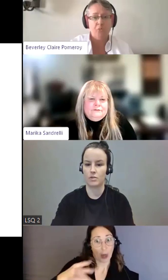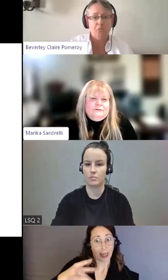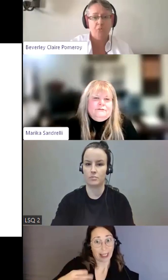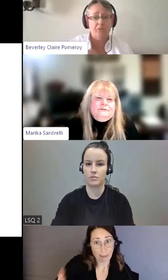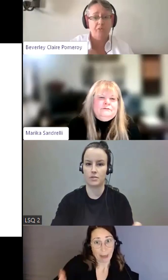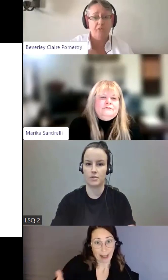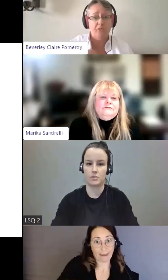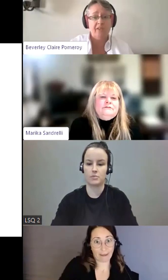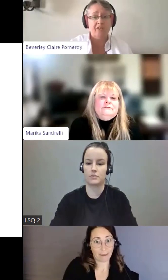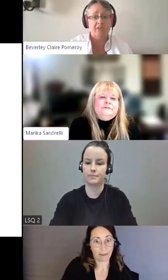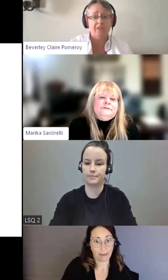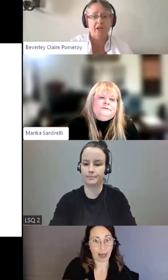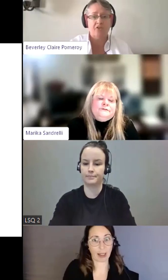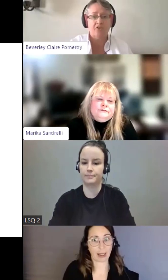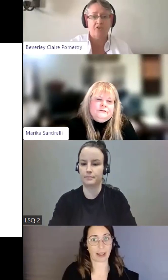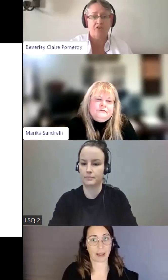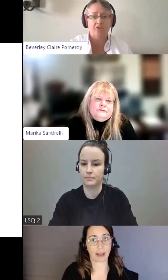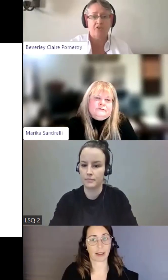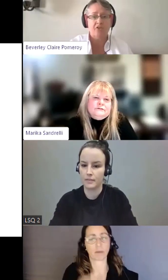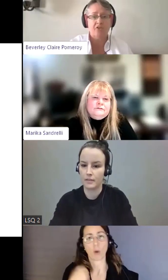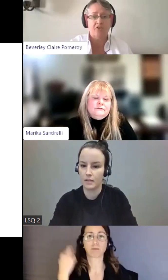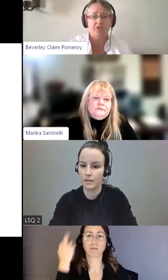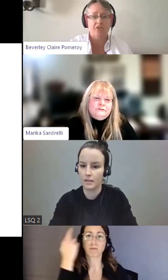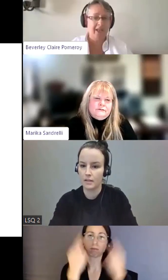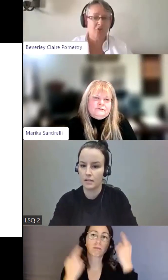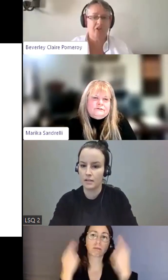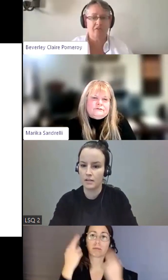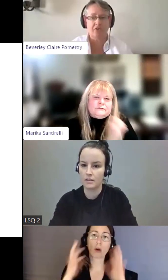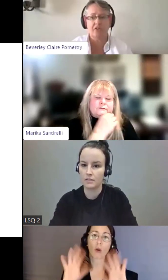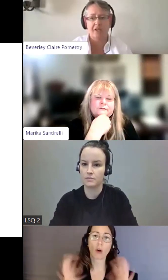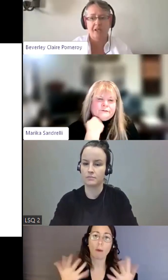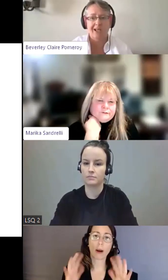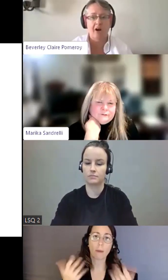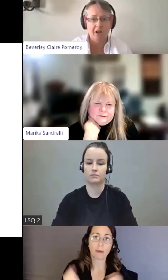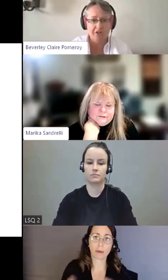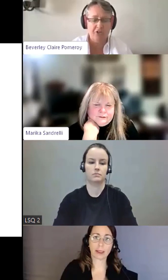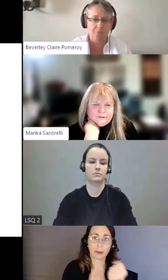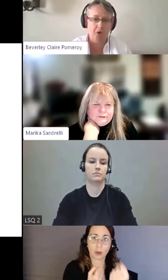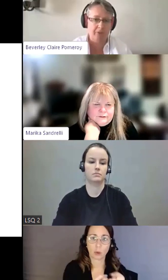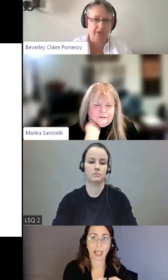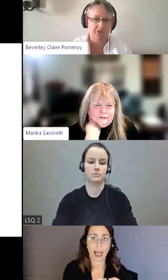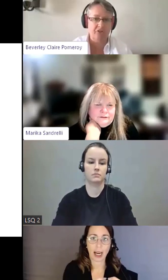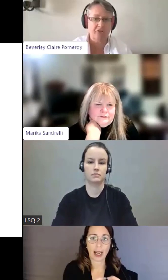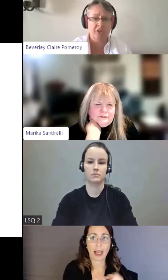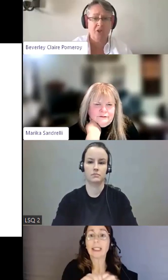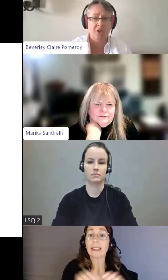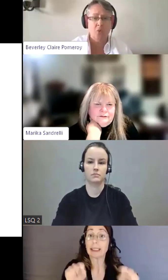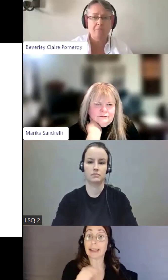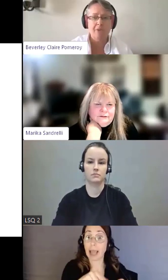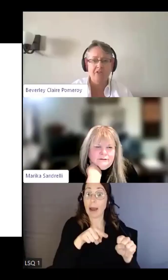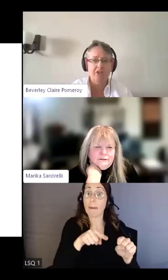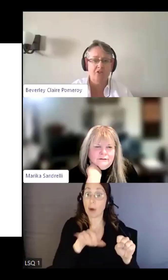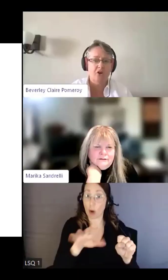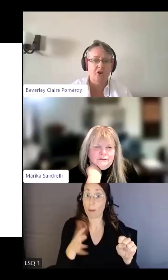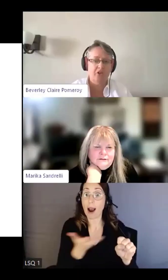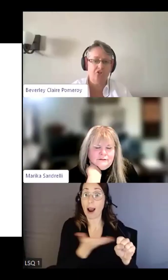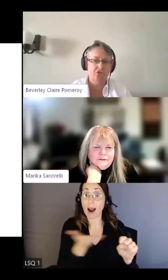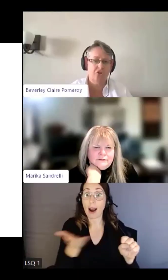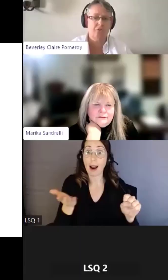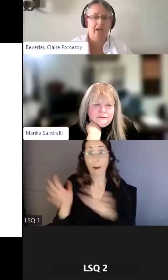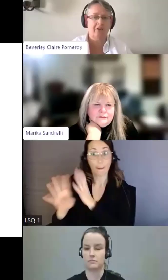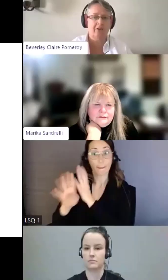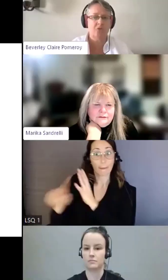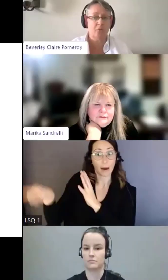peut soutenir le système vis-à-vis des populations qui sont difficiles à atteindre. On doit reconnaître que la réalité